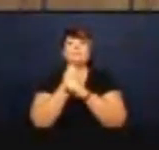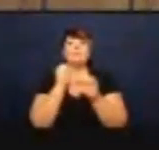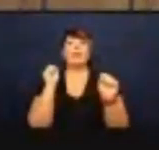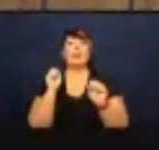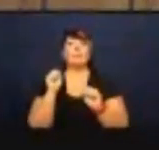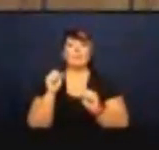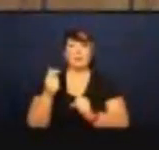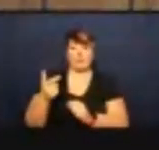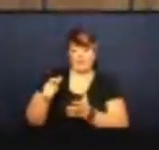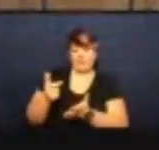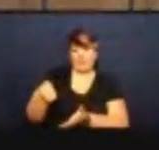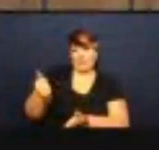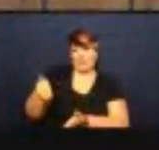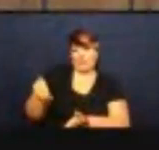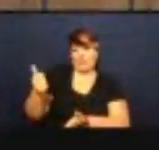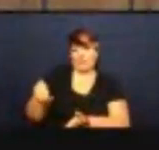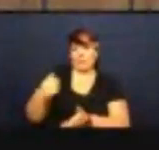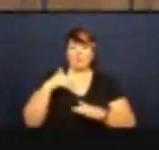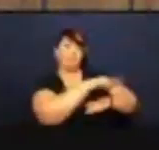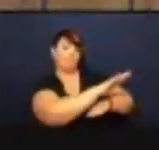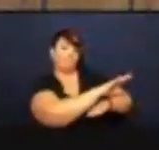vifaa vya kama vile